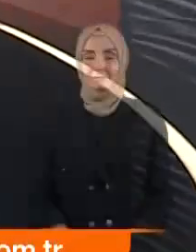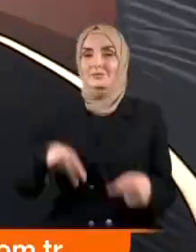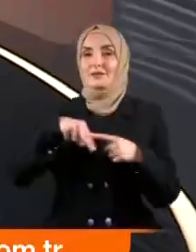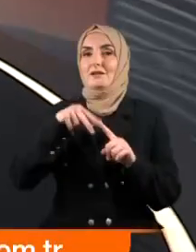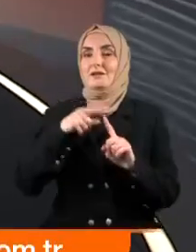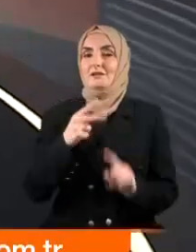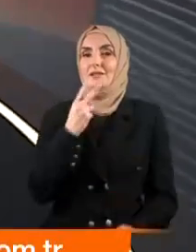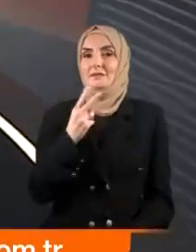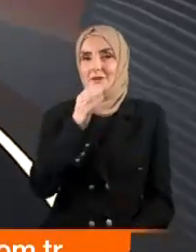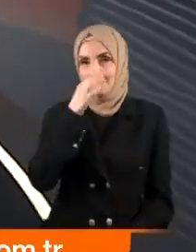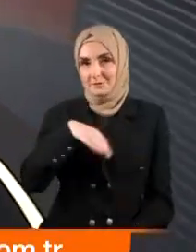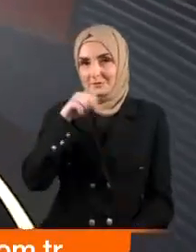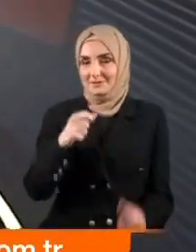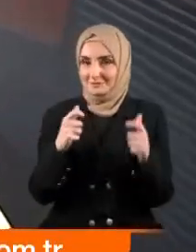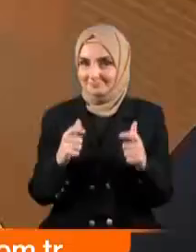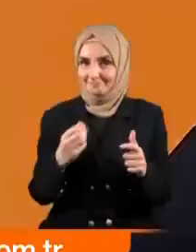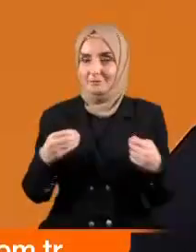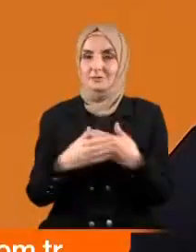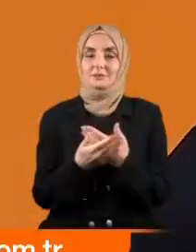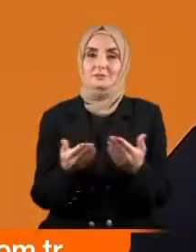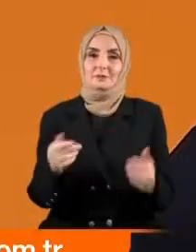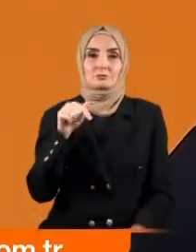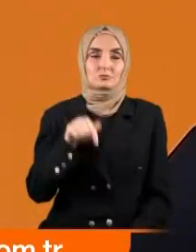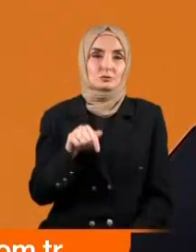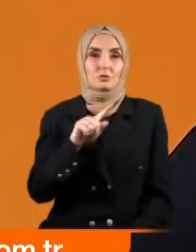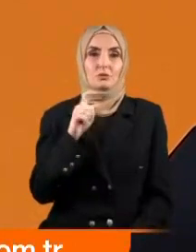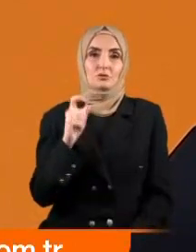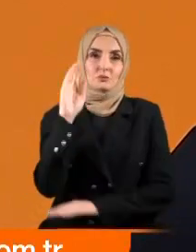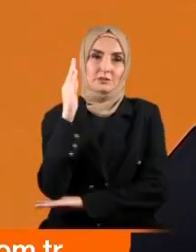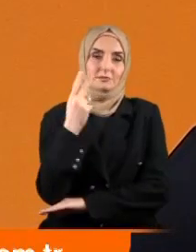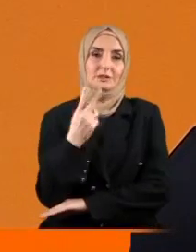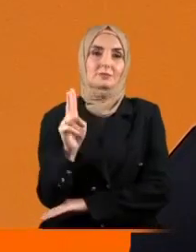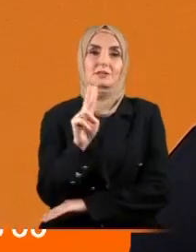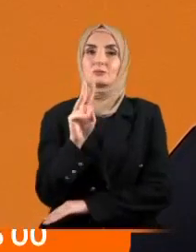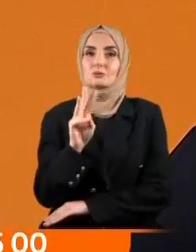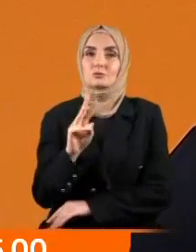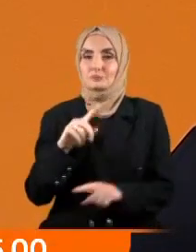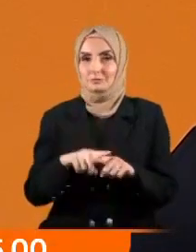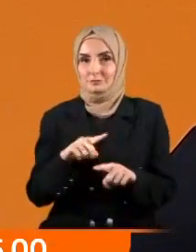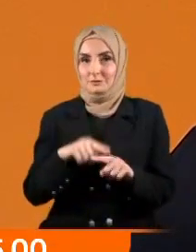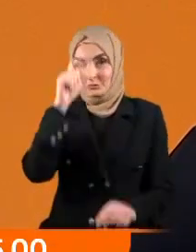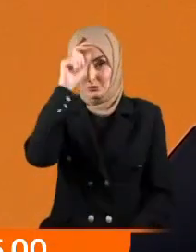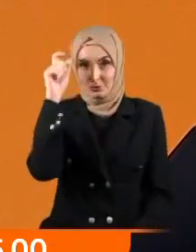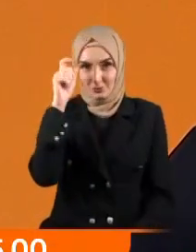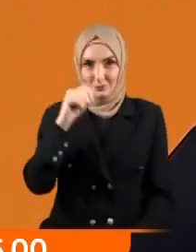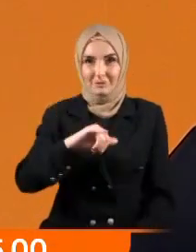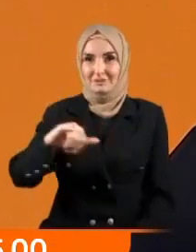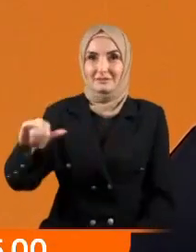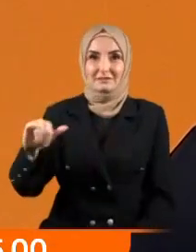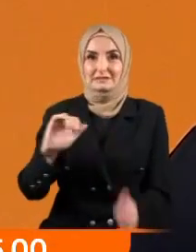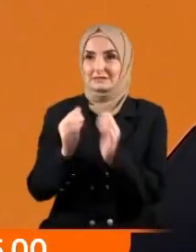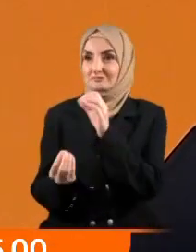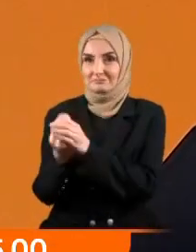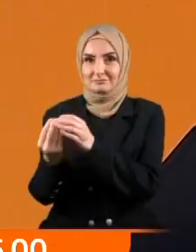Haberin merkezinden, ATV Haber merkezinden iyi akşamlar. Bugün 19 Kasım 2023 Pazar. Türkiye, bölgesindeki her krizde